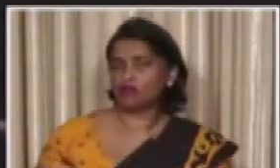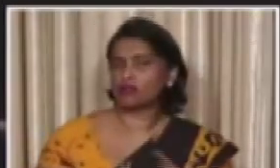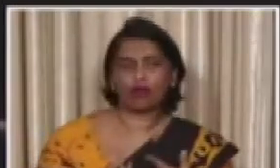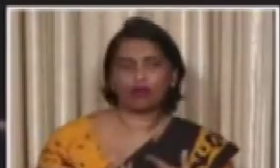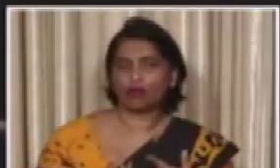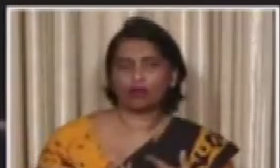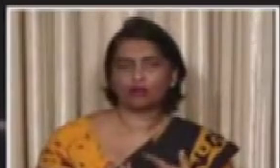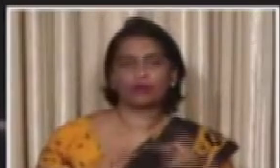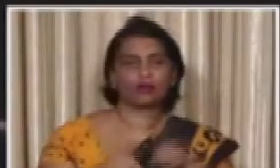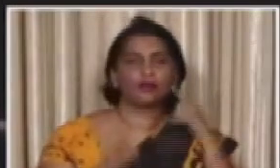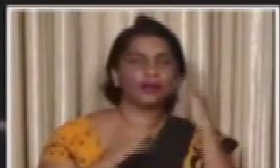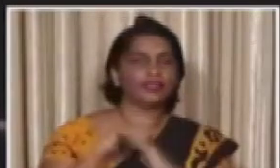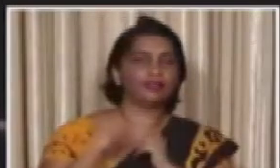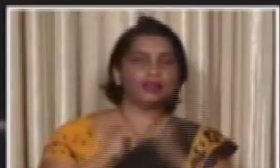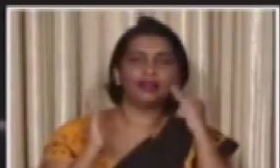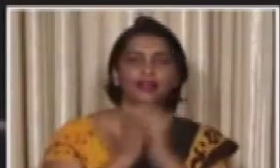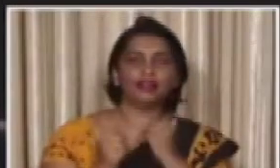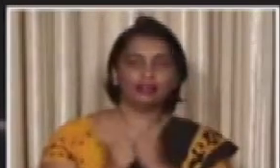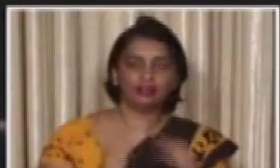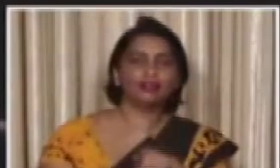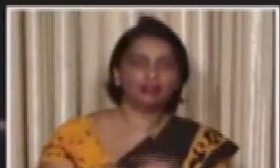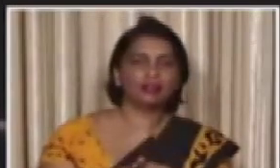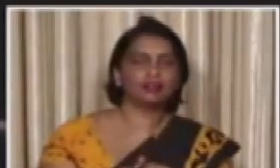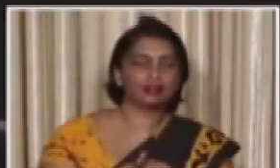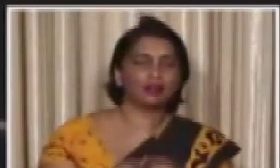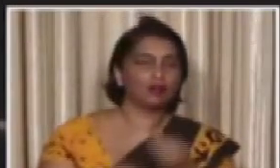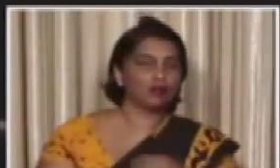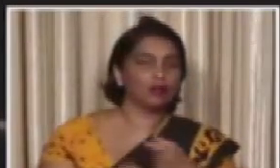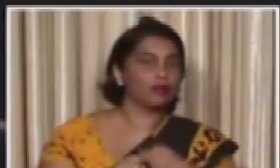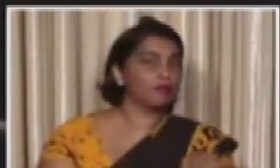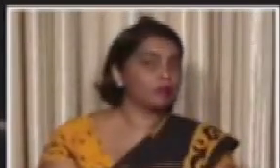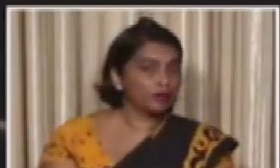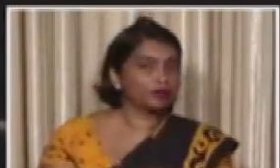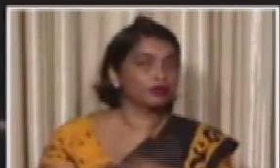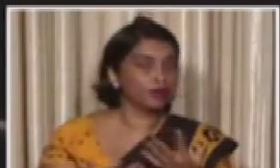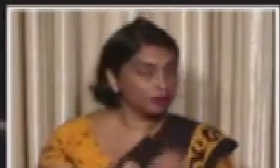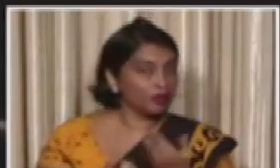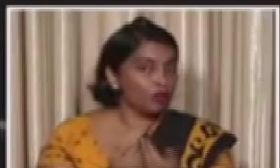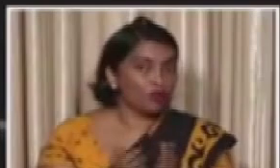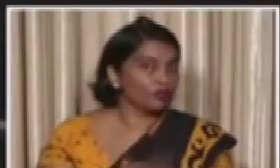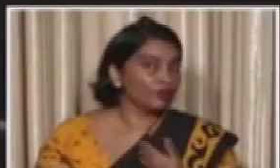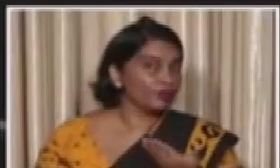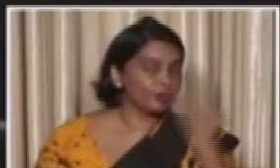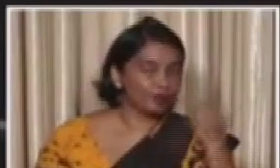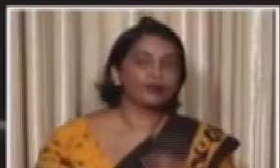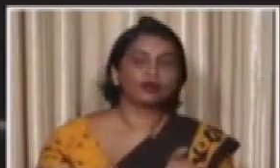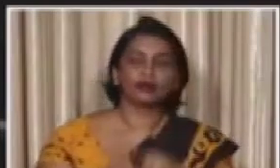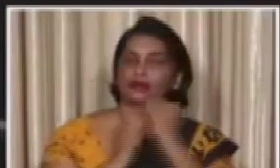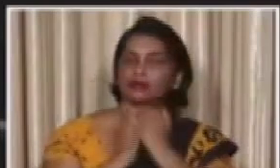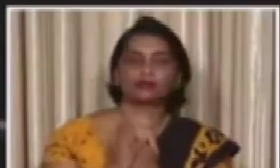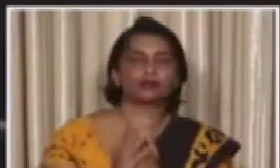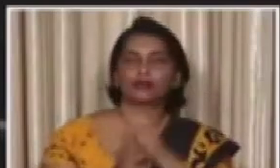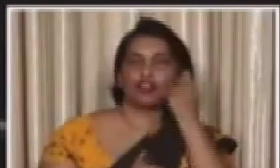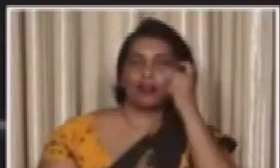වගේද, එය ප්‍රතිපූර්ණය කළ හැකි එකක්ද, එවැනි විනාශයක වගකීම ගන්න තමන්ට පුළුවන්ද වගේ කරුණු ගැන කිසිම